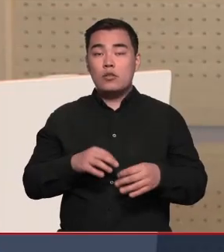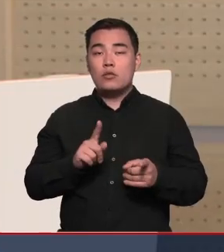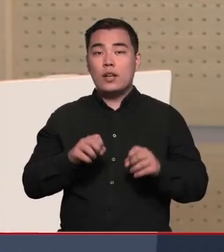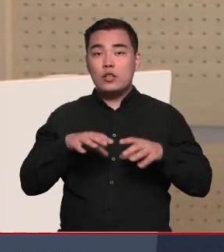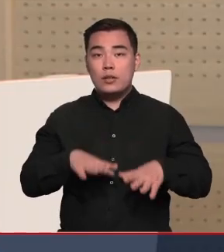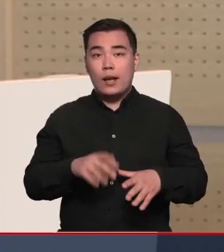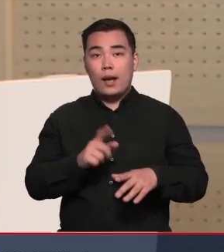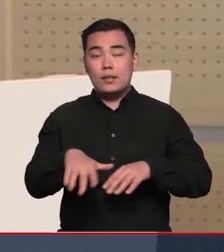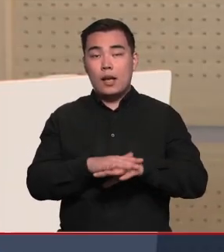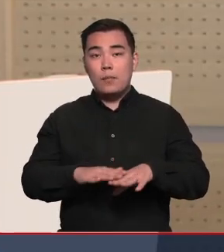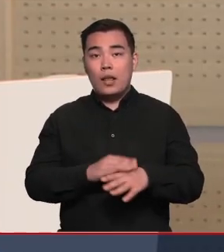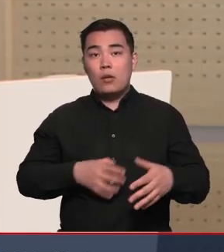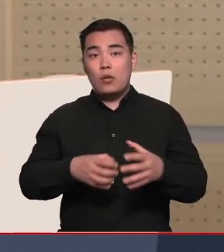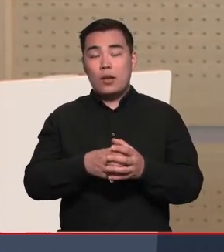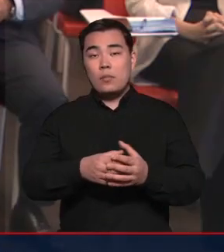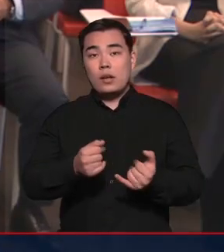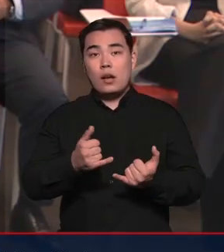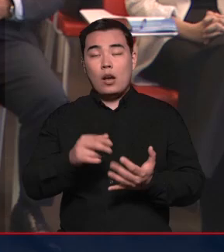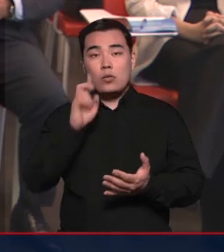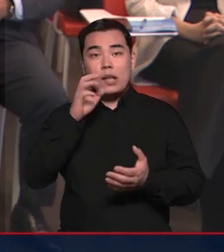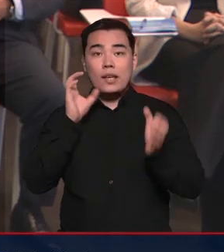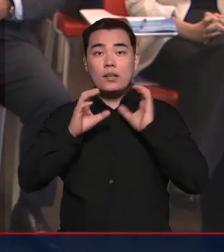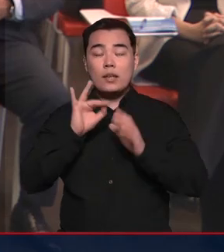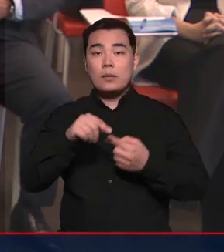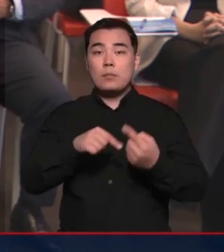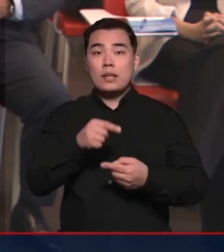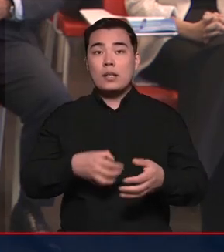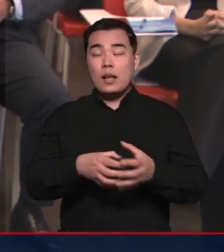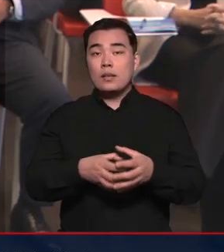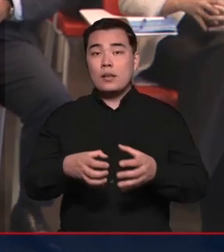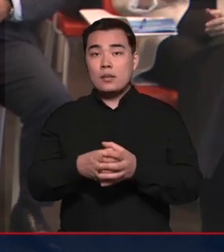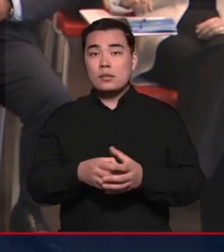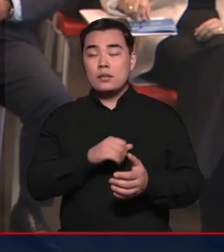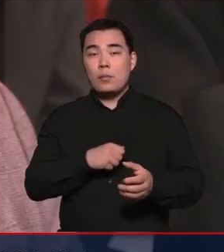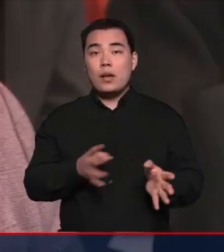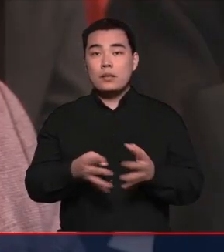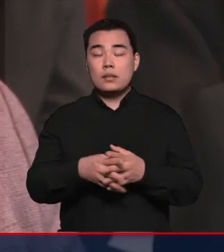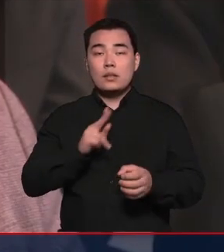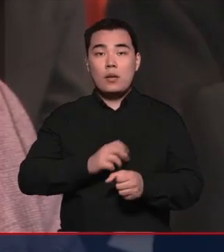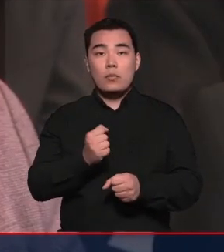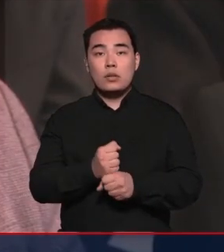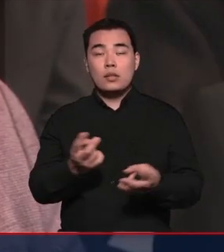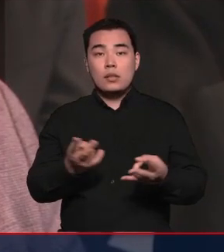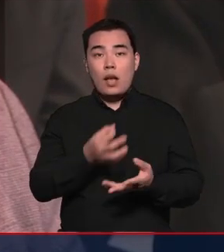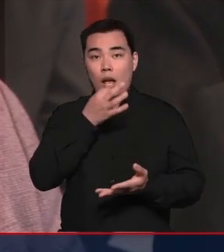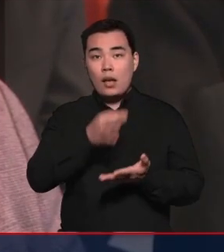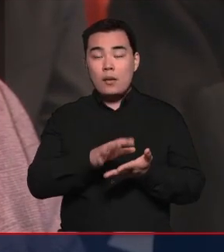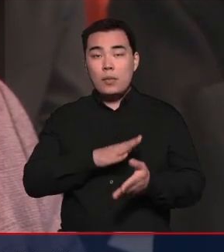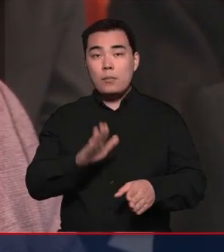үшін азаматтық қоғам, мемлекеттік институттар мен бизнес өкілдері әрі қарайда бірлесіп жұмыс істеу керек делінген